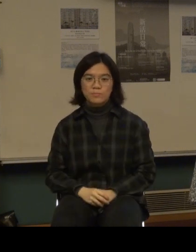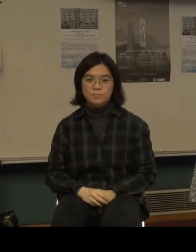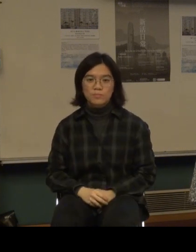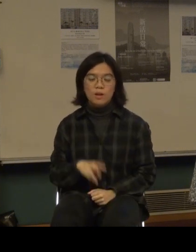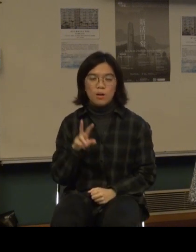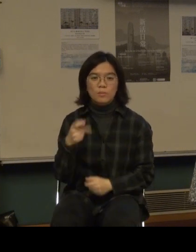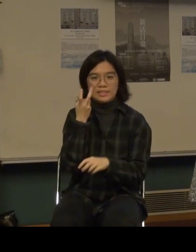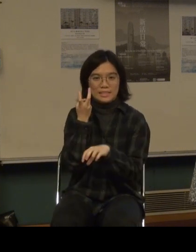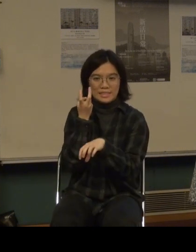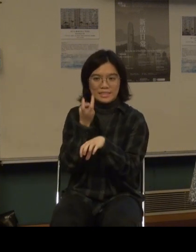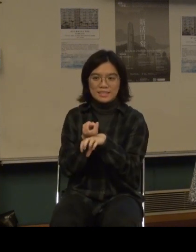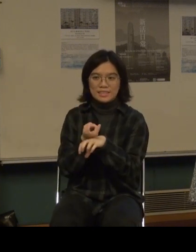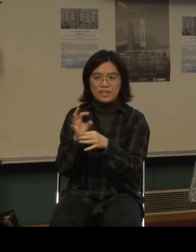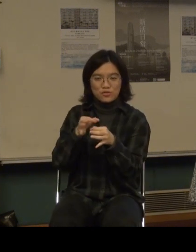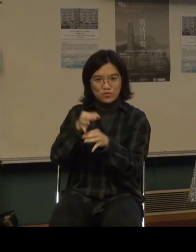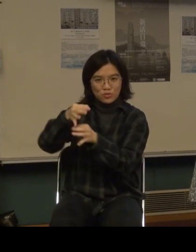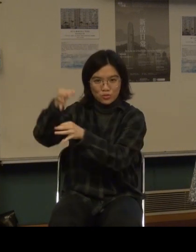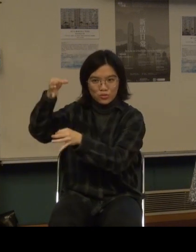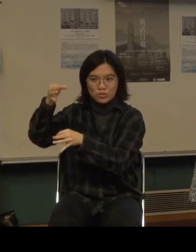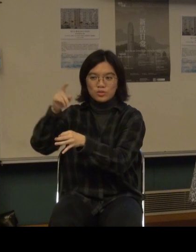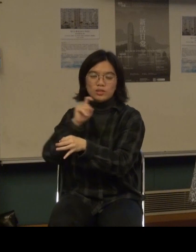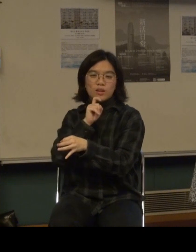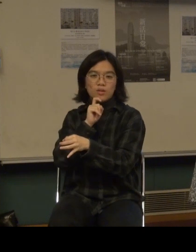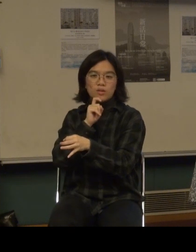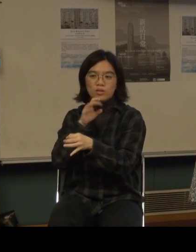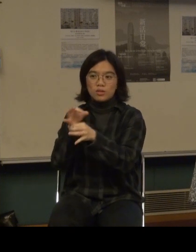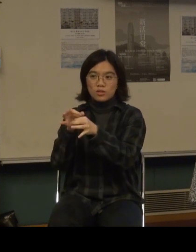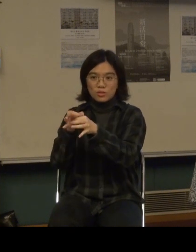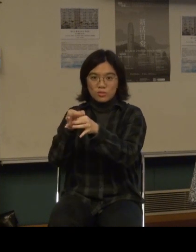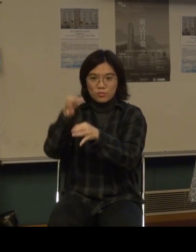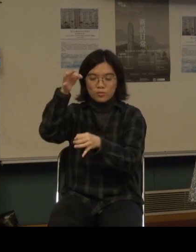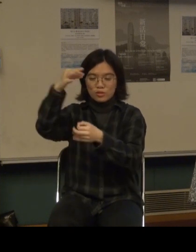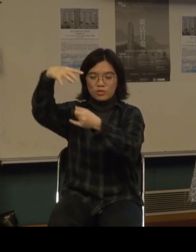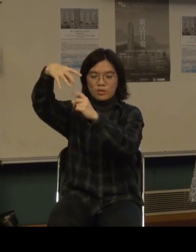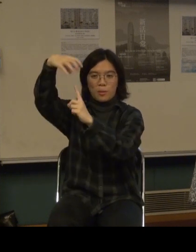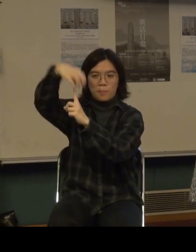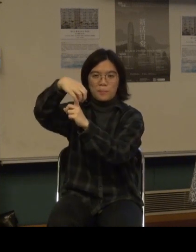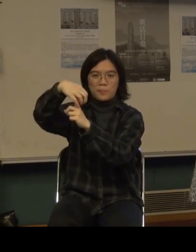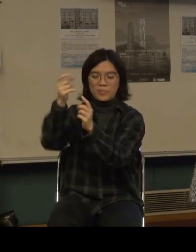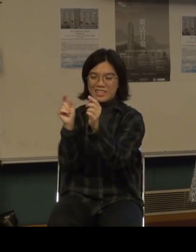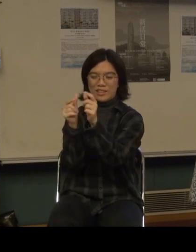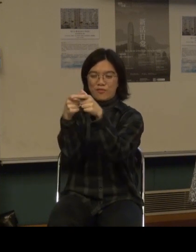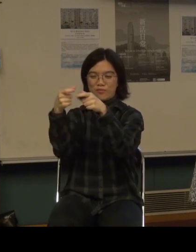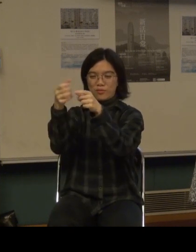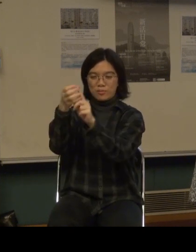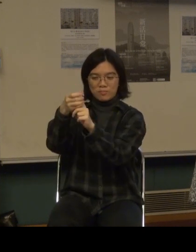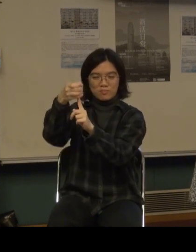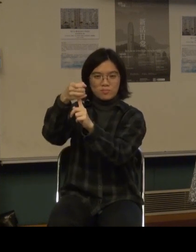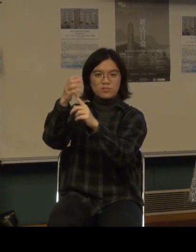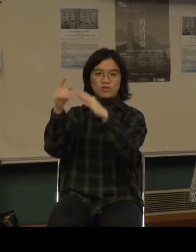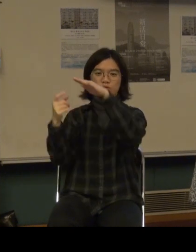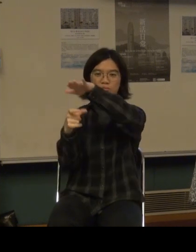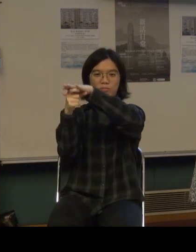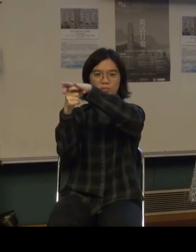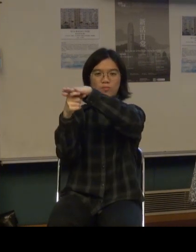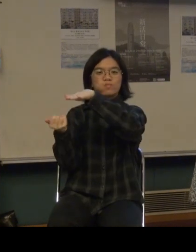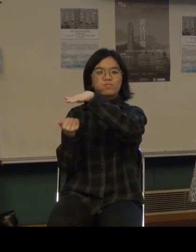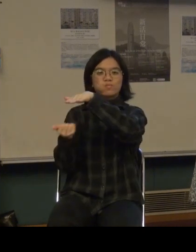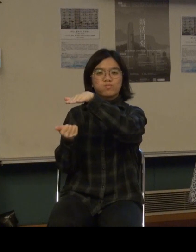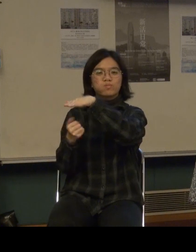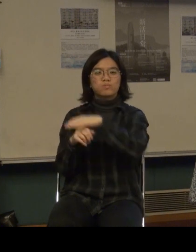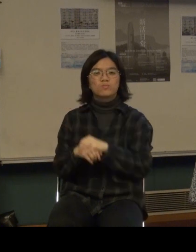屎柱嚇，個石屎柱咧佢個頂咧有一個我哋叫柱帽啊，即係一個闊啲嘅頂咧去頂住啲橫梁。呢、這個做法